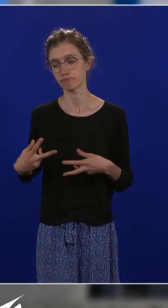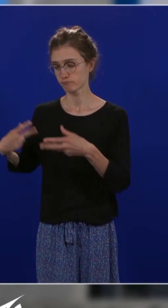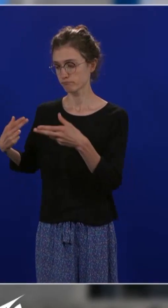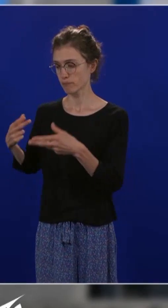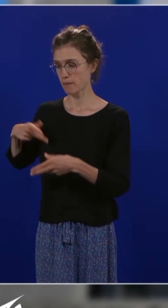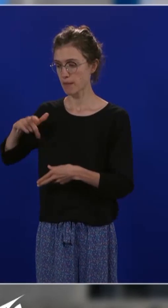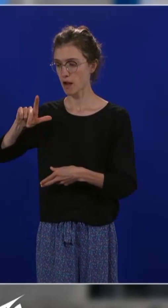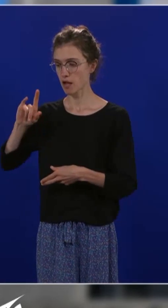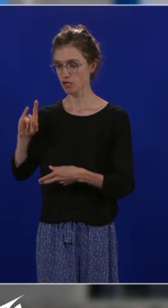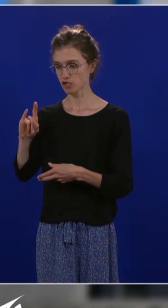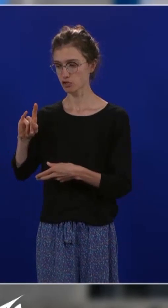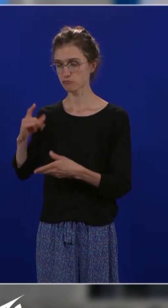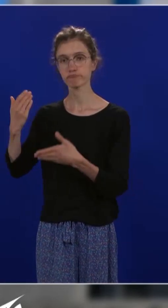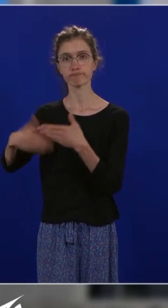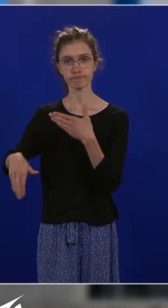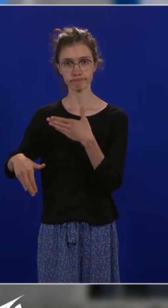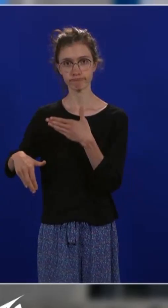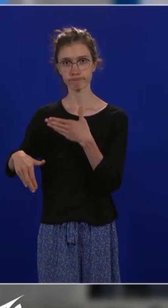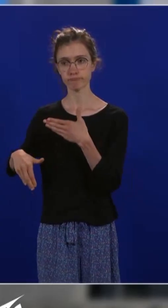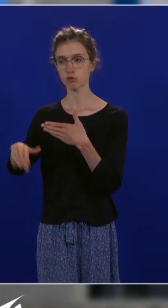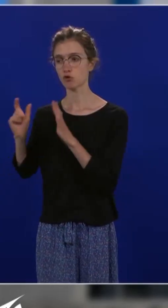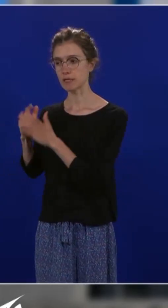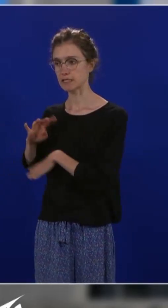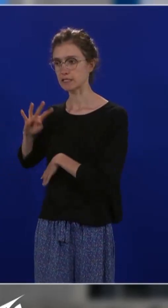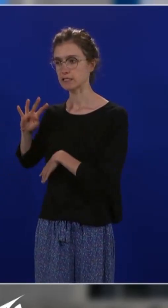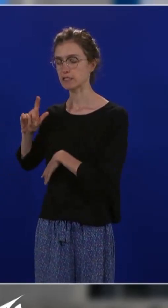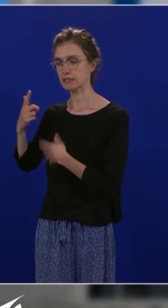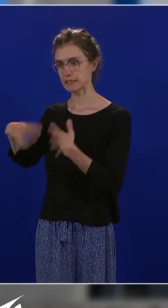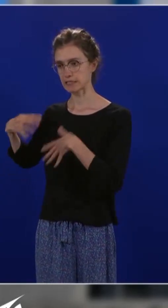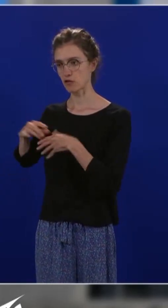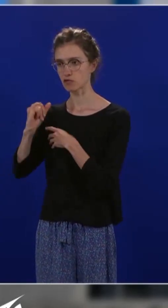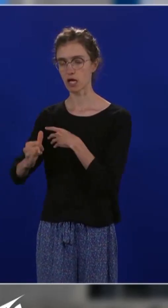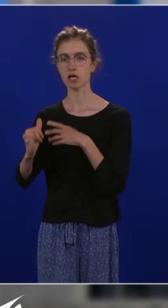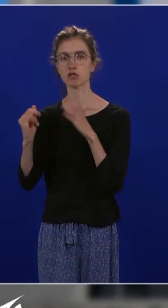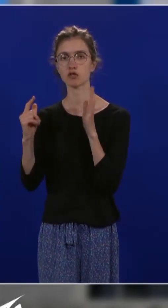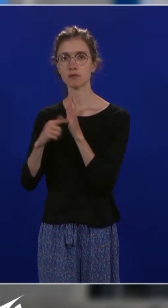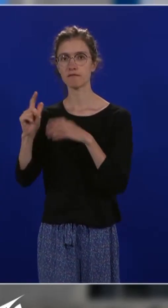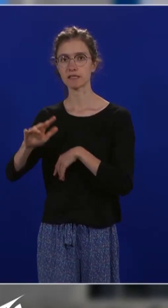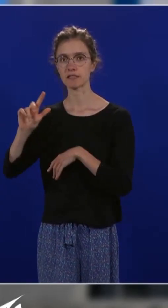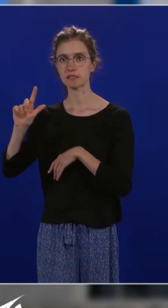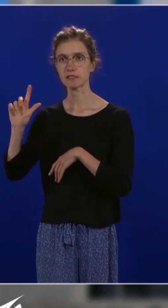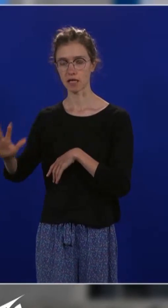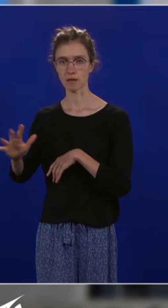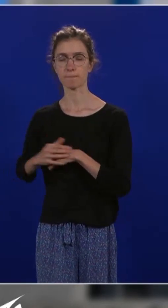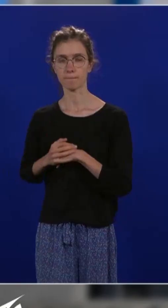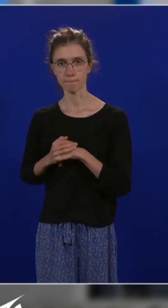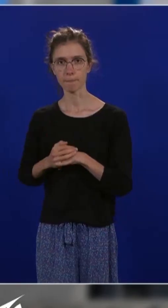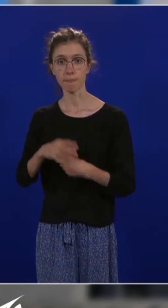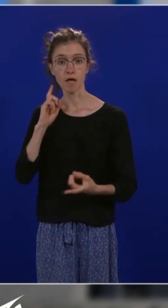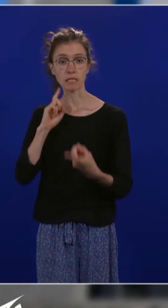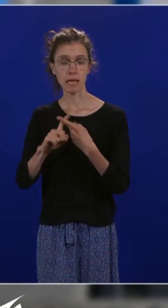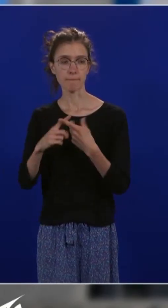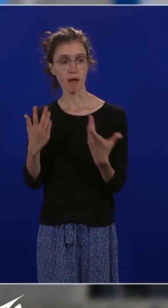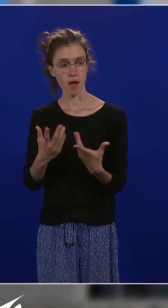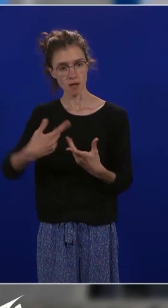l'habitat 2019-2025, un outil essentiel pour garantir le droit au logement, organiser la production,